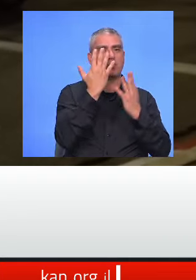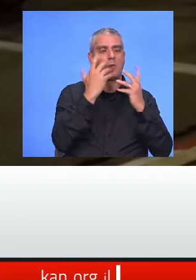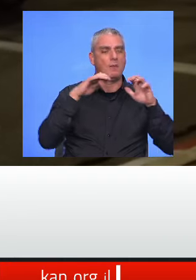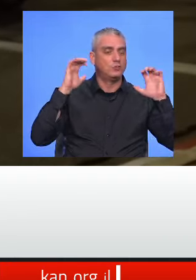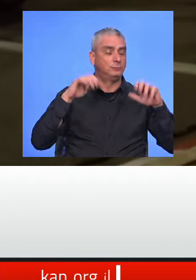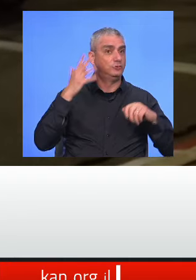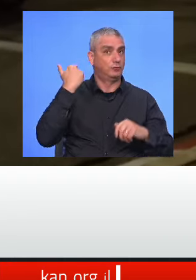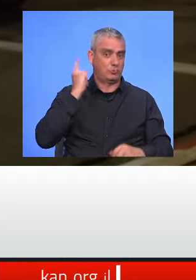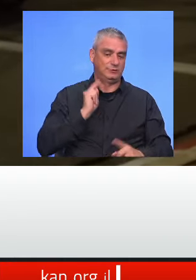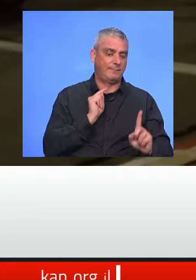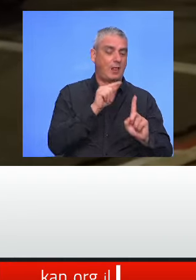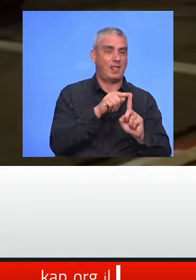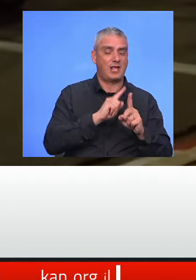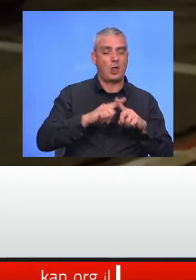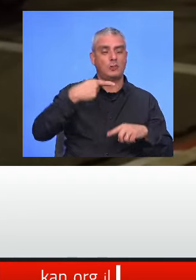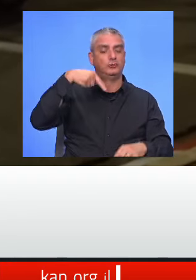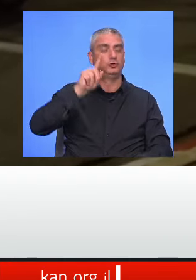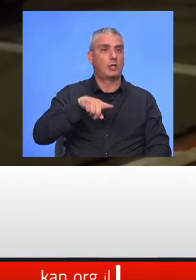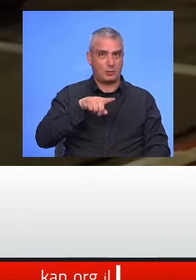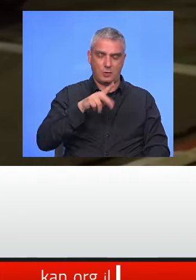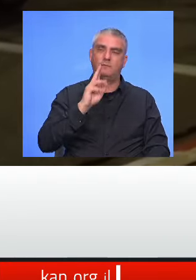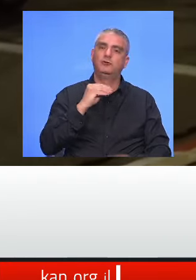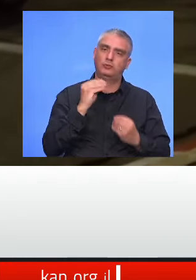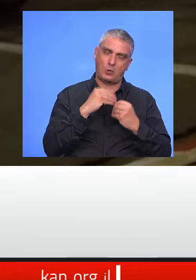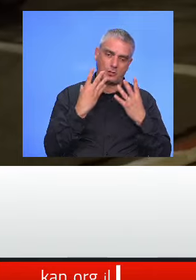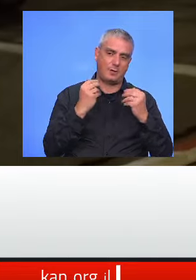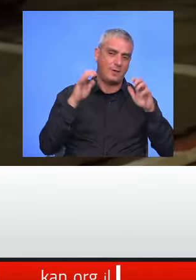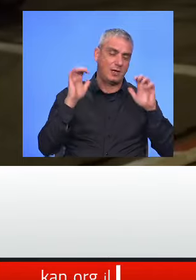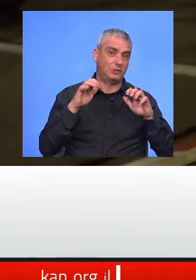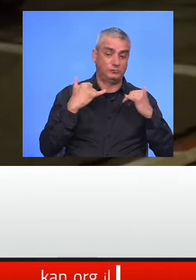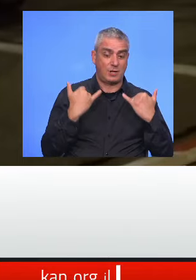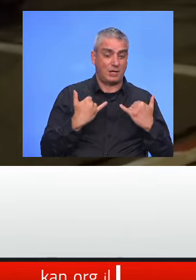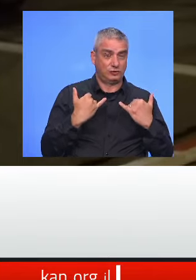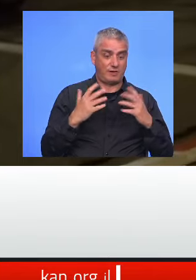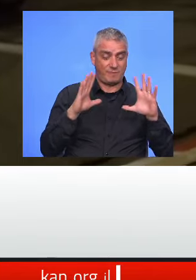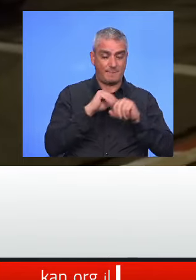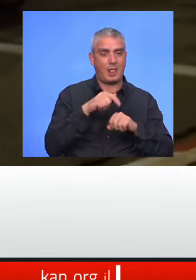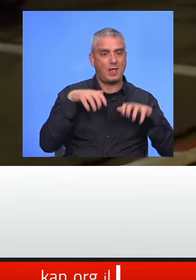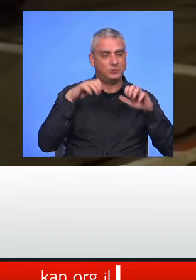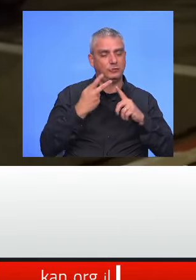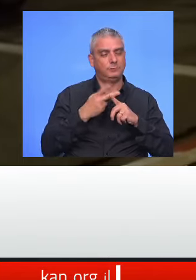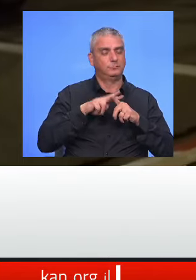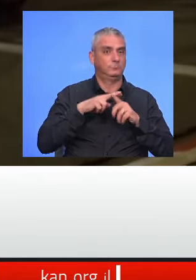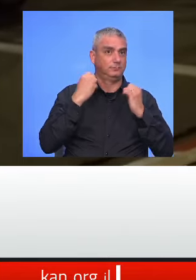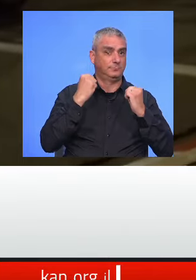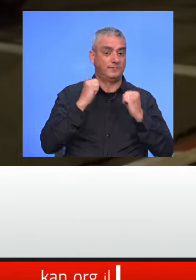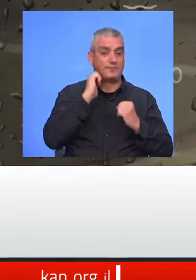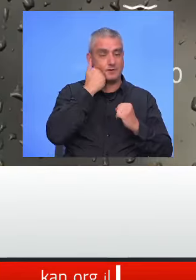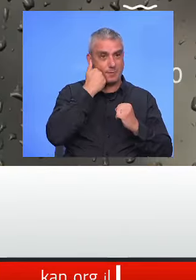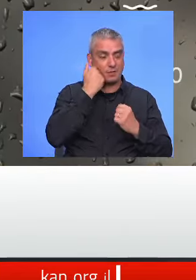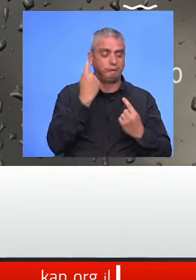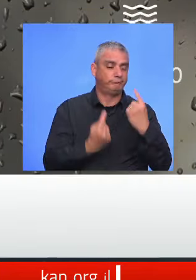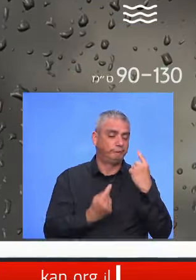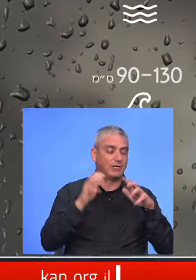שהיינו אמורים להגיע אליה בחודש ינואר, ויש עוד הרבה גשם לפנינו. אז עכשיו במהלך הלילה הגשמים מתעצמים, מחר ירד מדי פעם